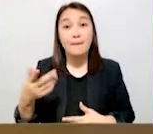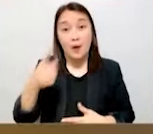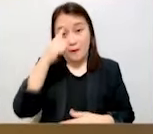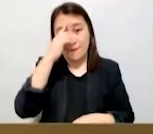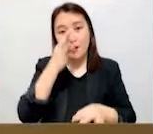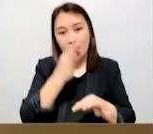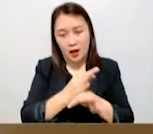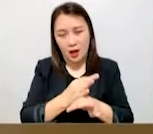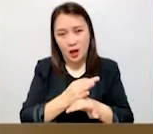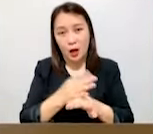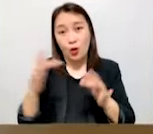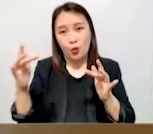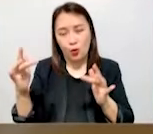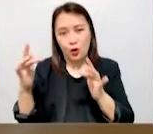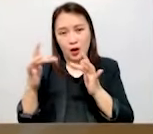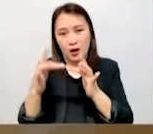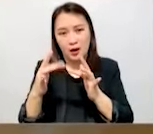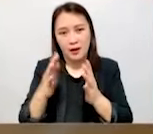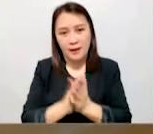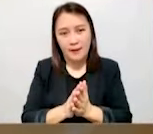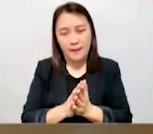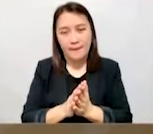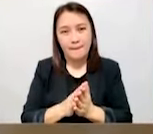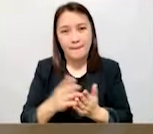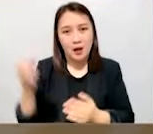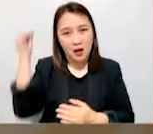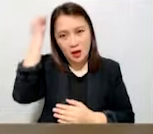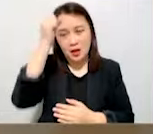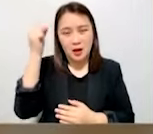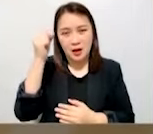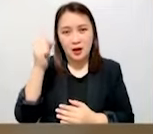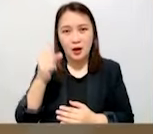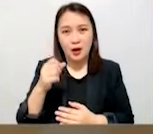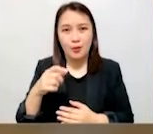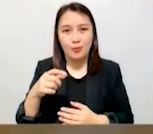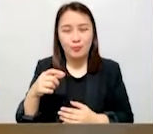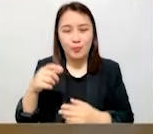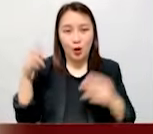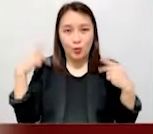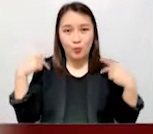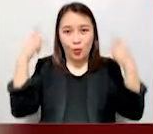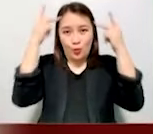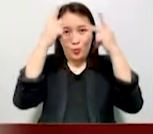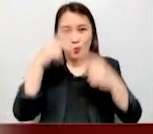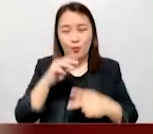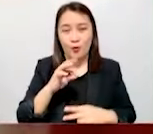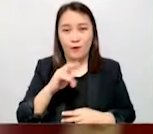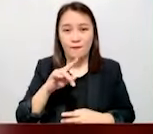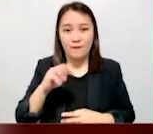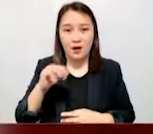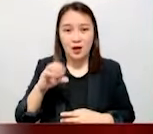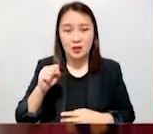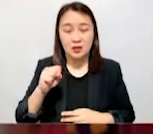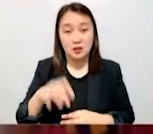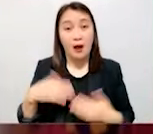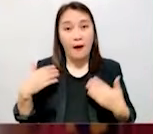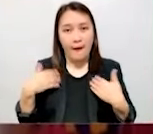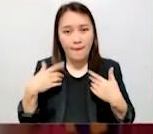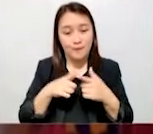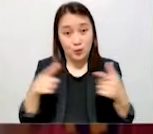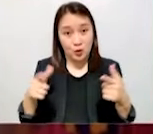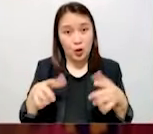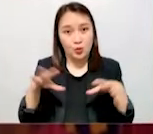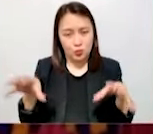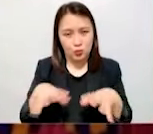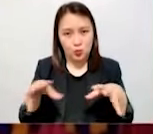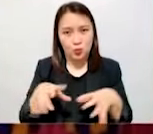Taong 2020 nang i-beatify siya ni Pope Francis matapos kilalanin ng simbahan ang ginawa niyang himala sa Brazil noong 2013.